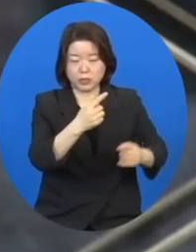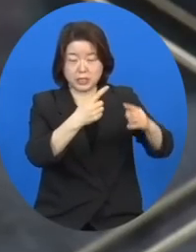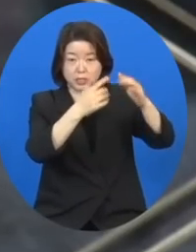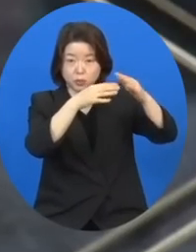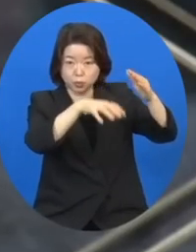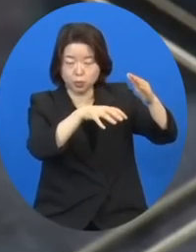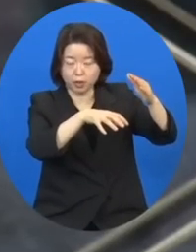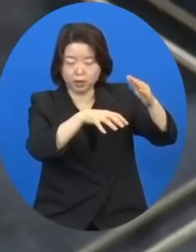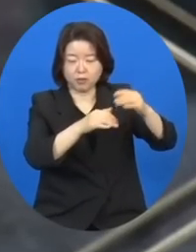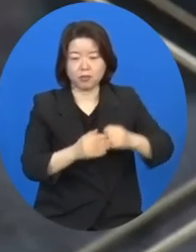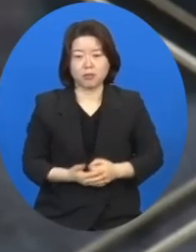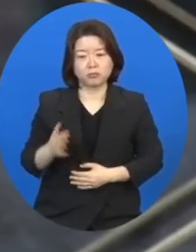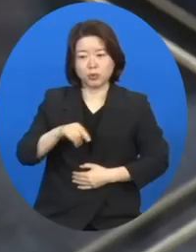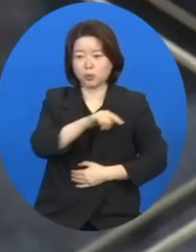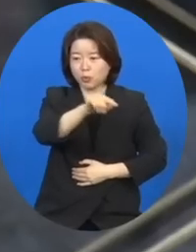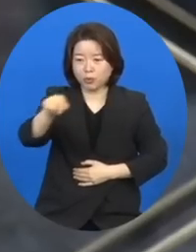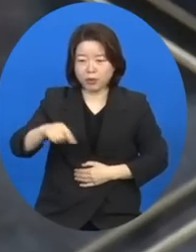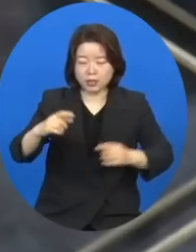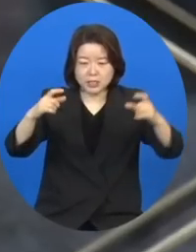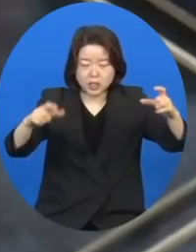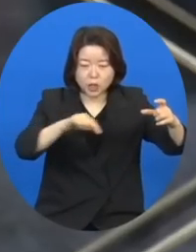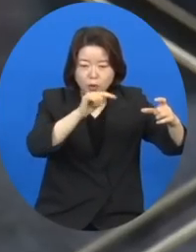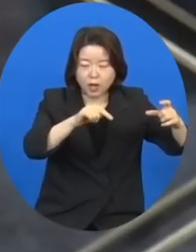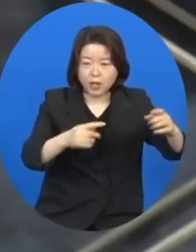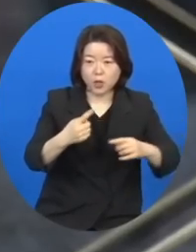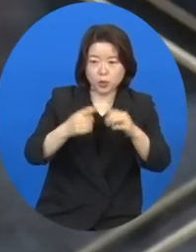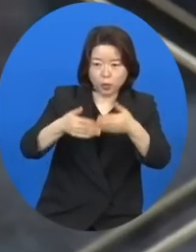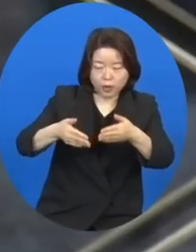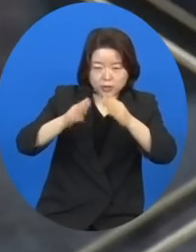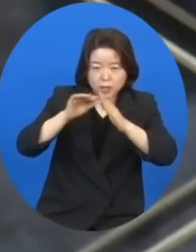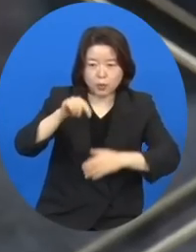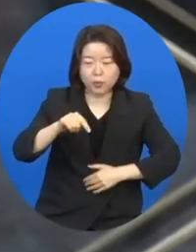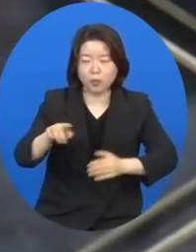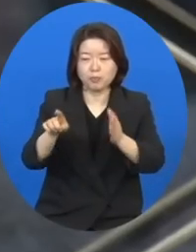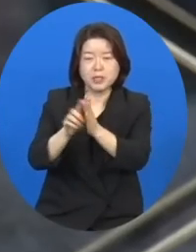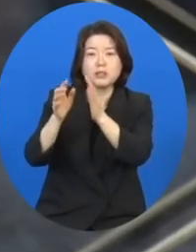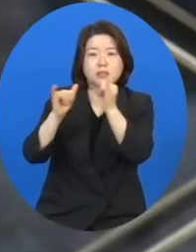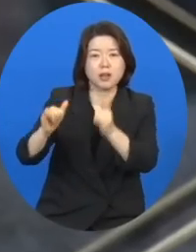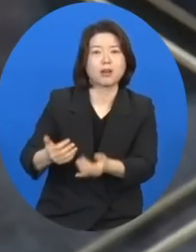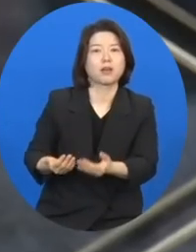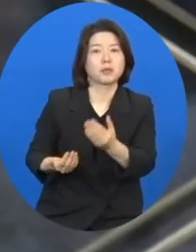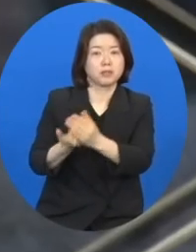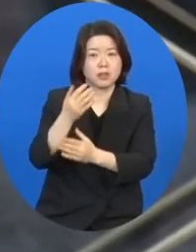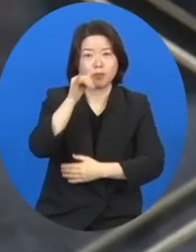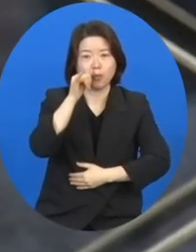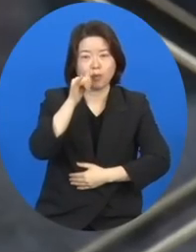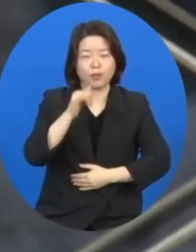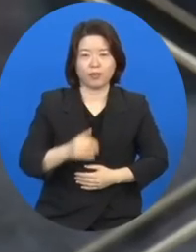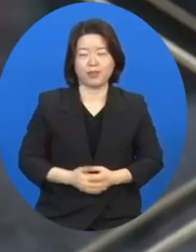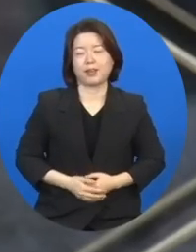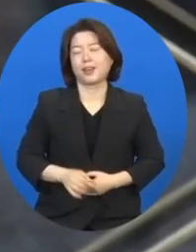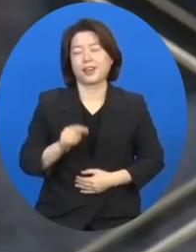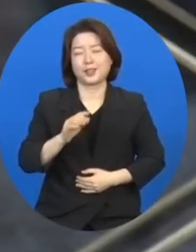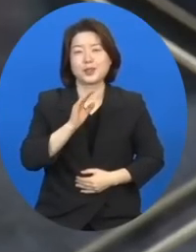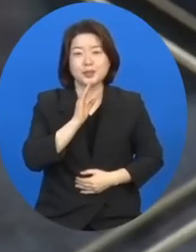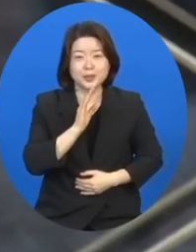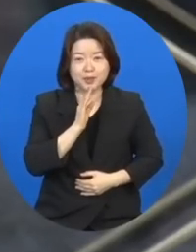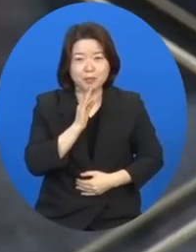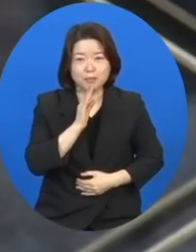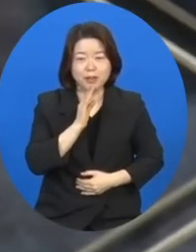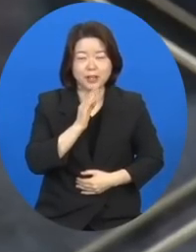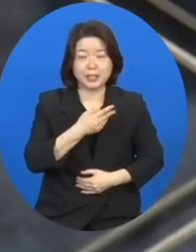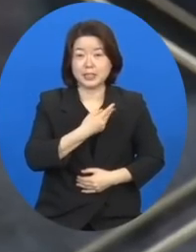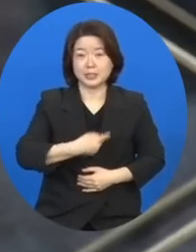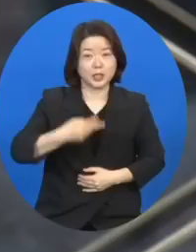사람들이 생겼다는 것이죠. 거기에서 정말 주를 사랑하는 자들이 생겼다는 거예요. 이거는요, 진짜 사도 바울이